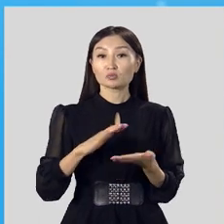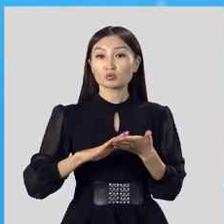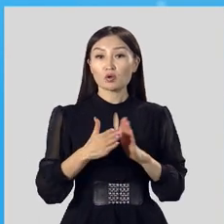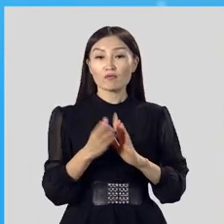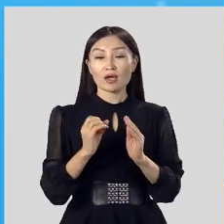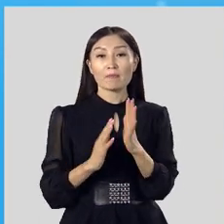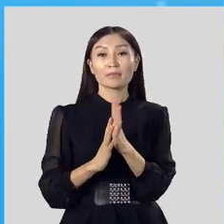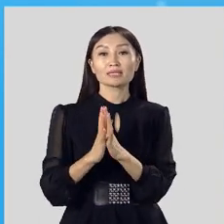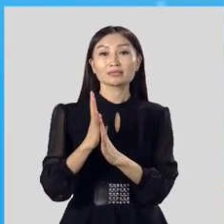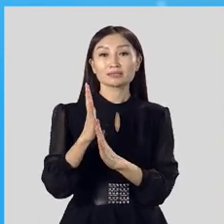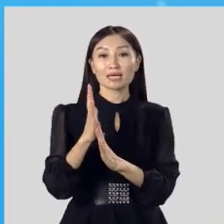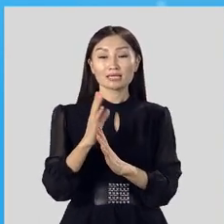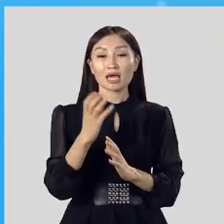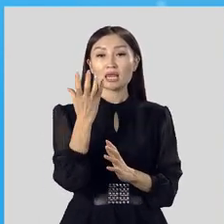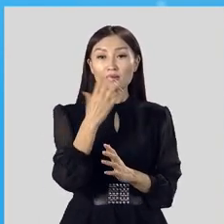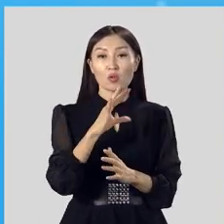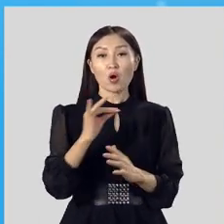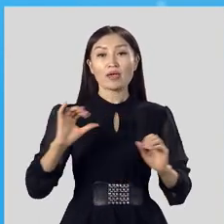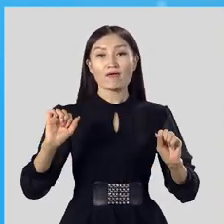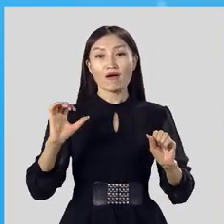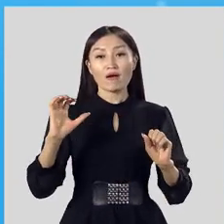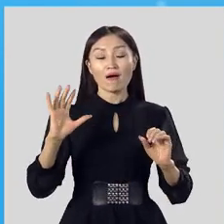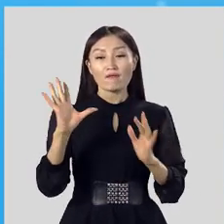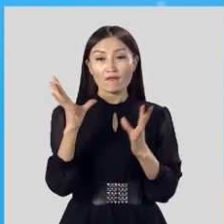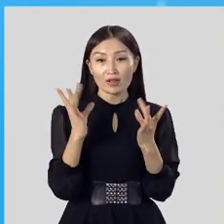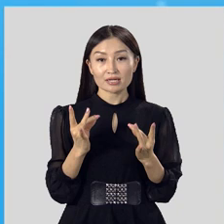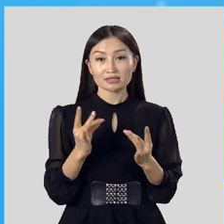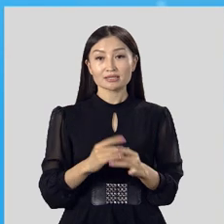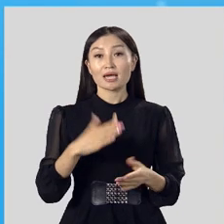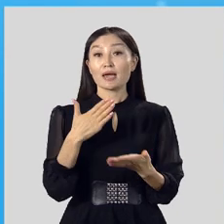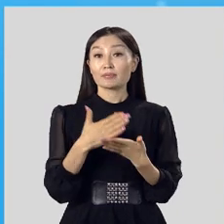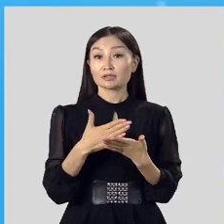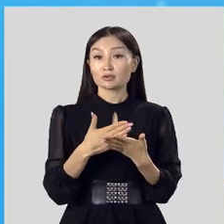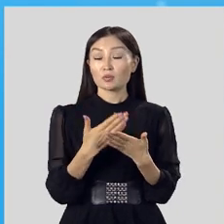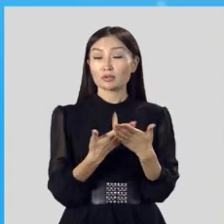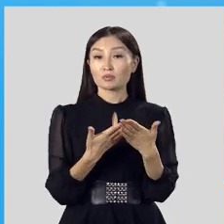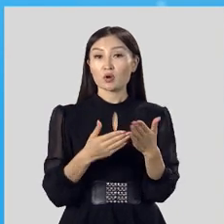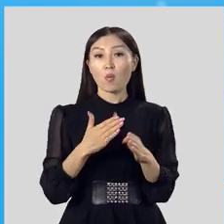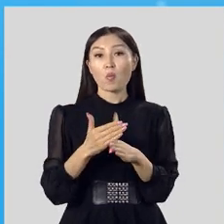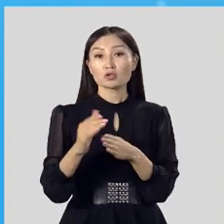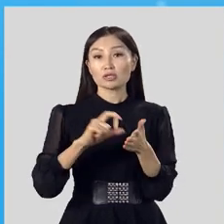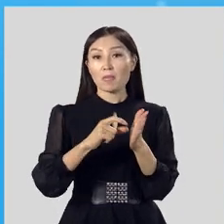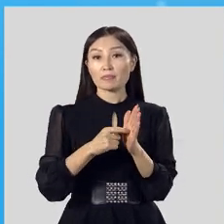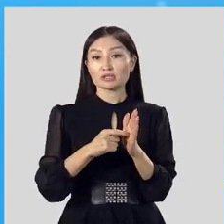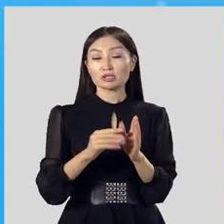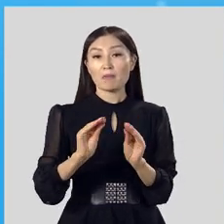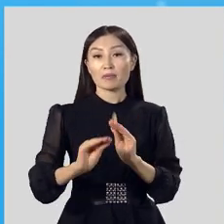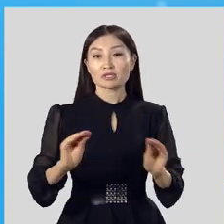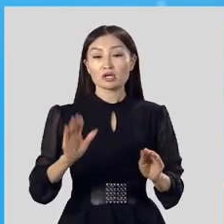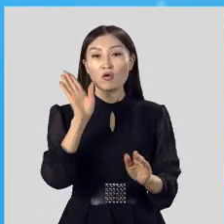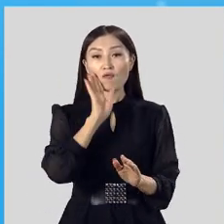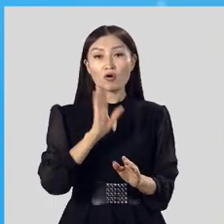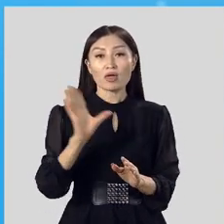условиями прорастания являются тепло и влажность. Предположим, что после помещения в воду все